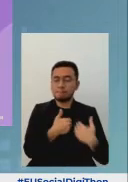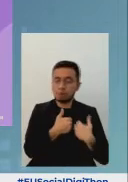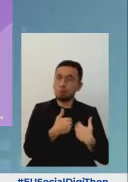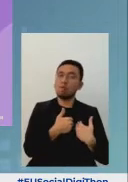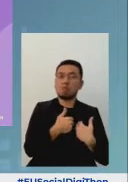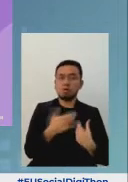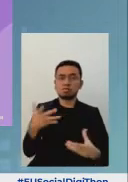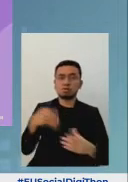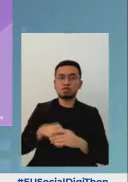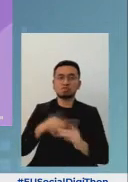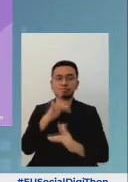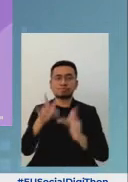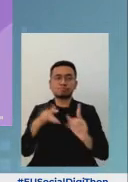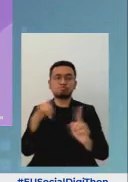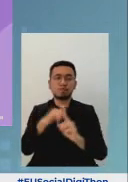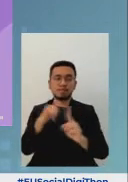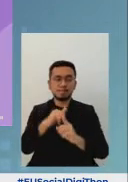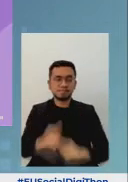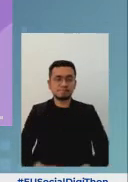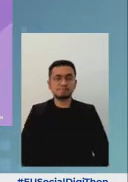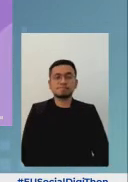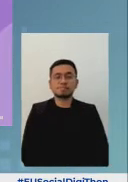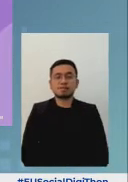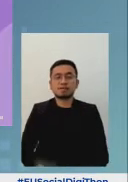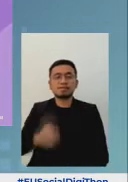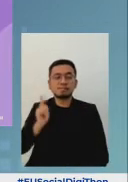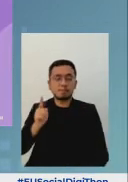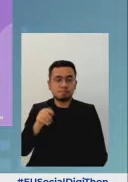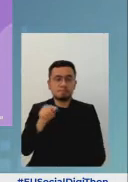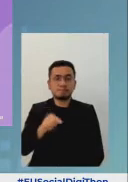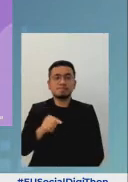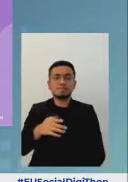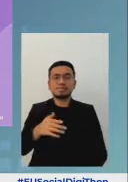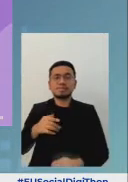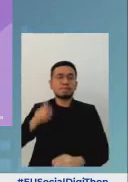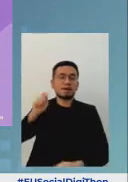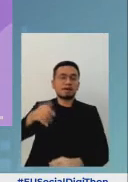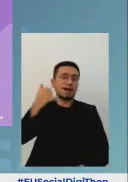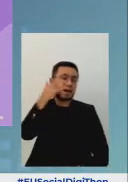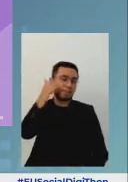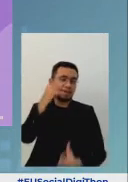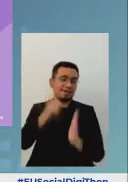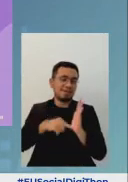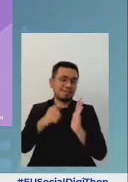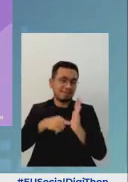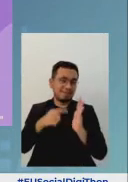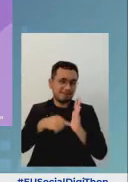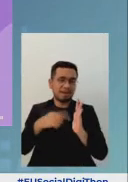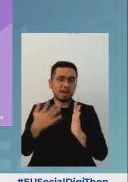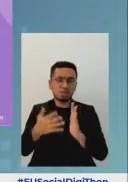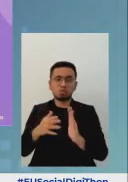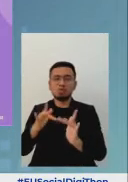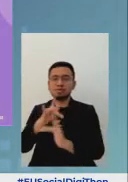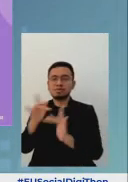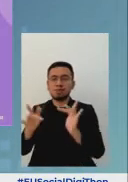menggunakan gadget ya, electronic devices, maka itulah yang membedakannya jadi cyber. X.